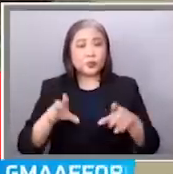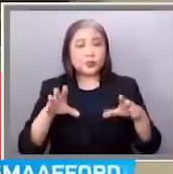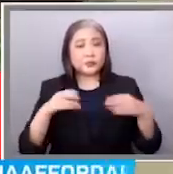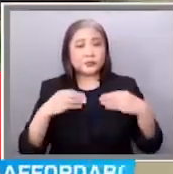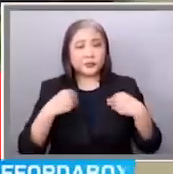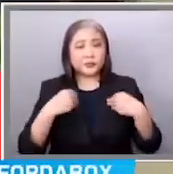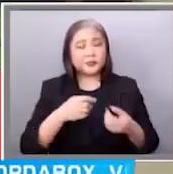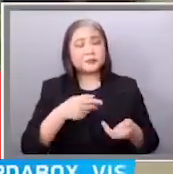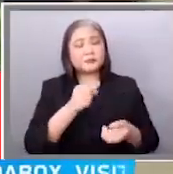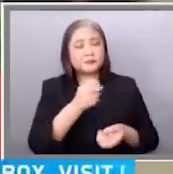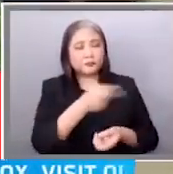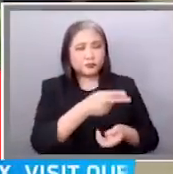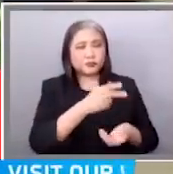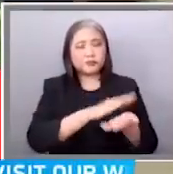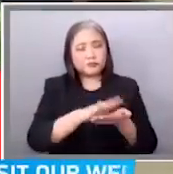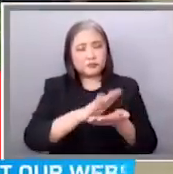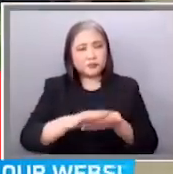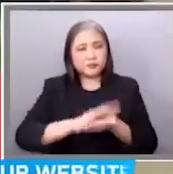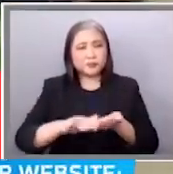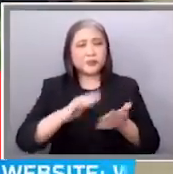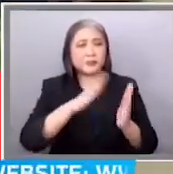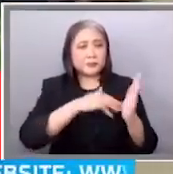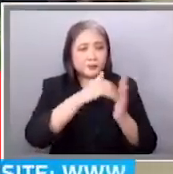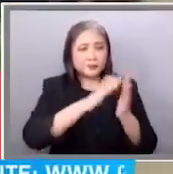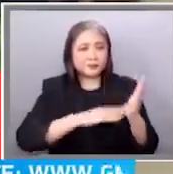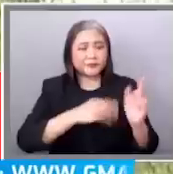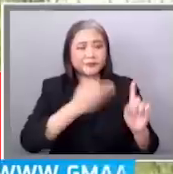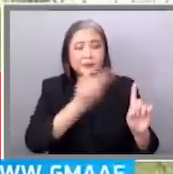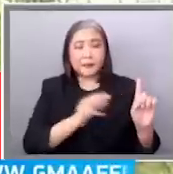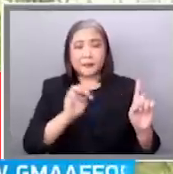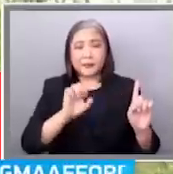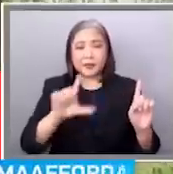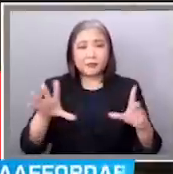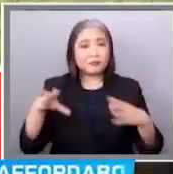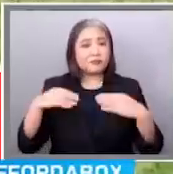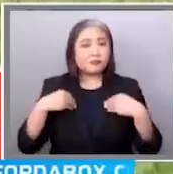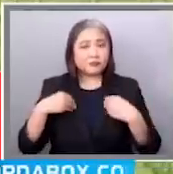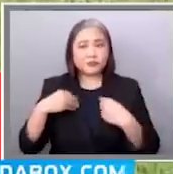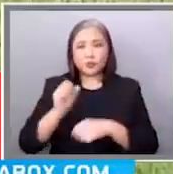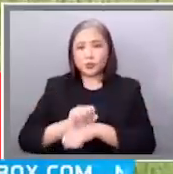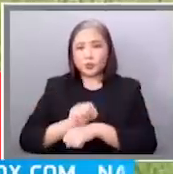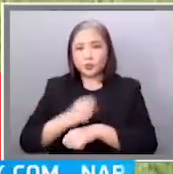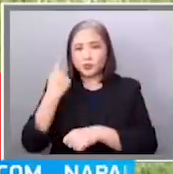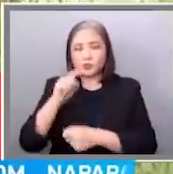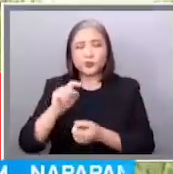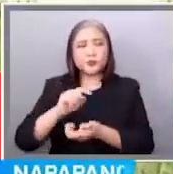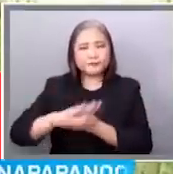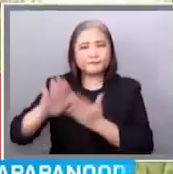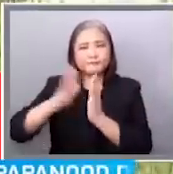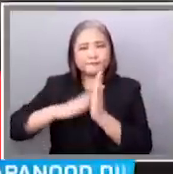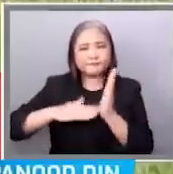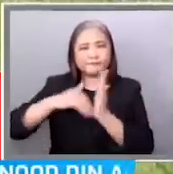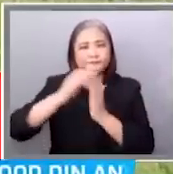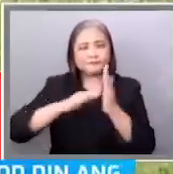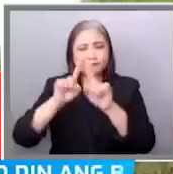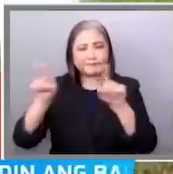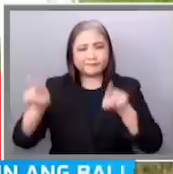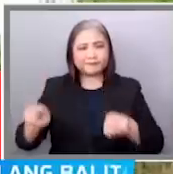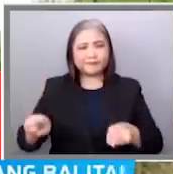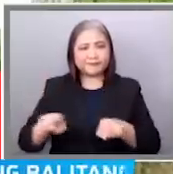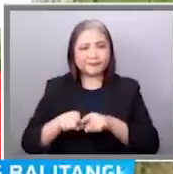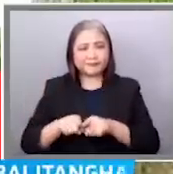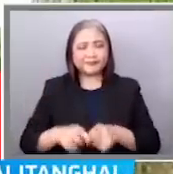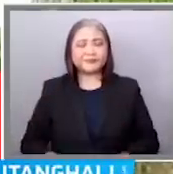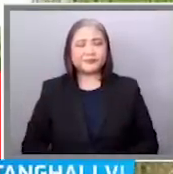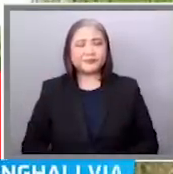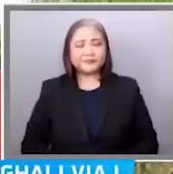ni Mel. Kada undas raw tumatanggap siya o rumaraket sa pagpipintura ng lapida. Sinilabas na guidelines ng city government para